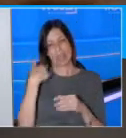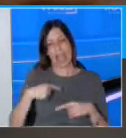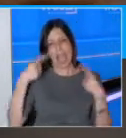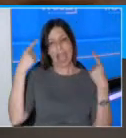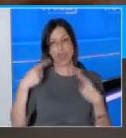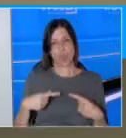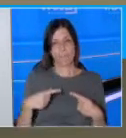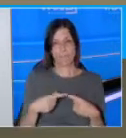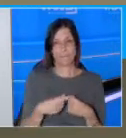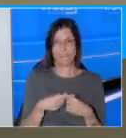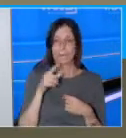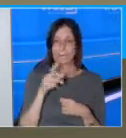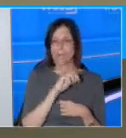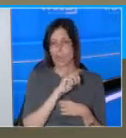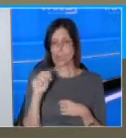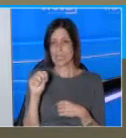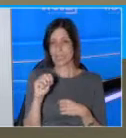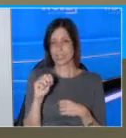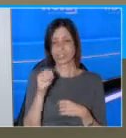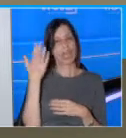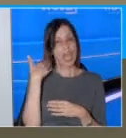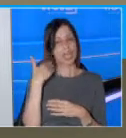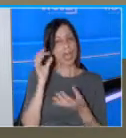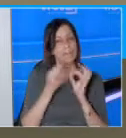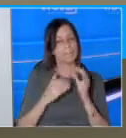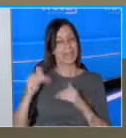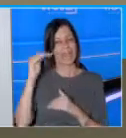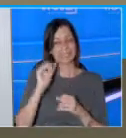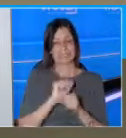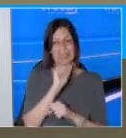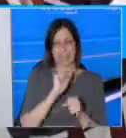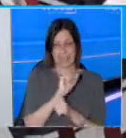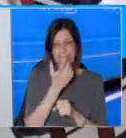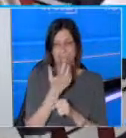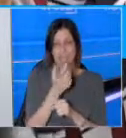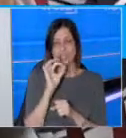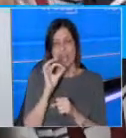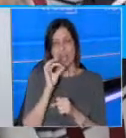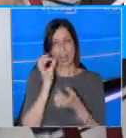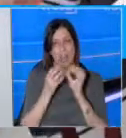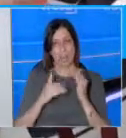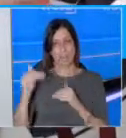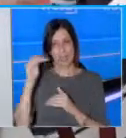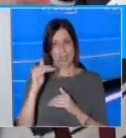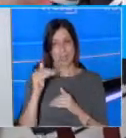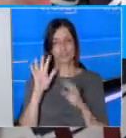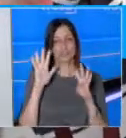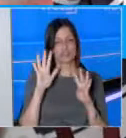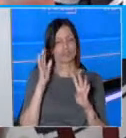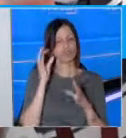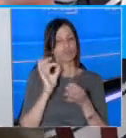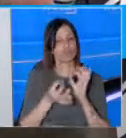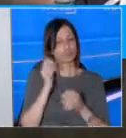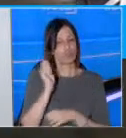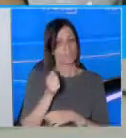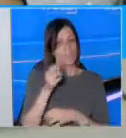היום, וזה עניין שהיה בבג"ץ, עתירה לבגץ, 9 שופטים, שופטי בית